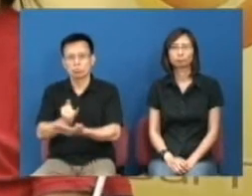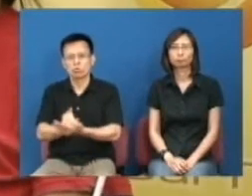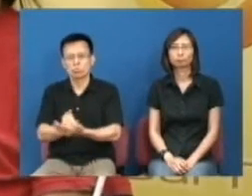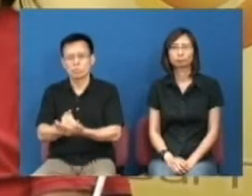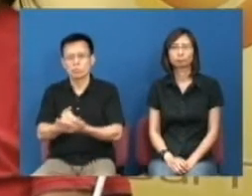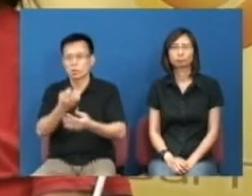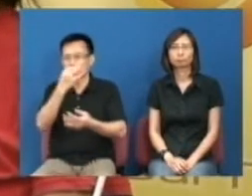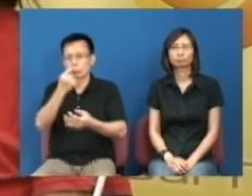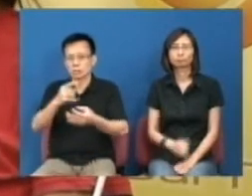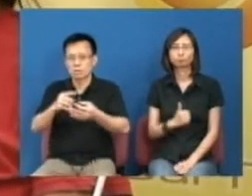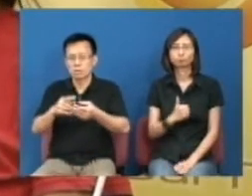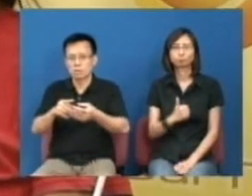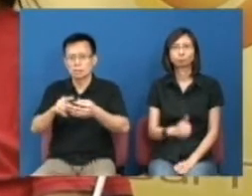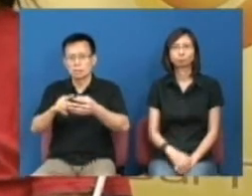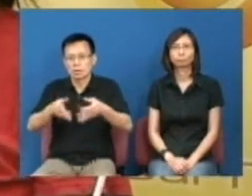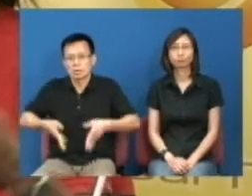或者坐咗喺